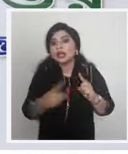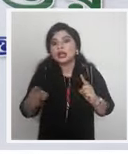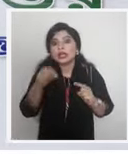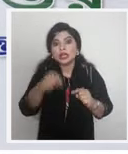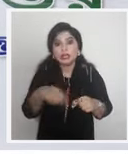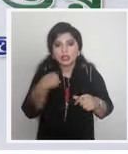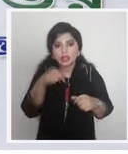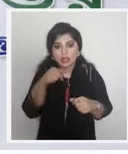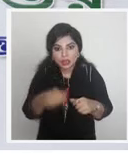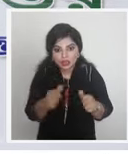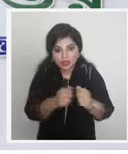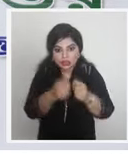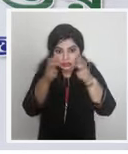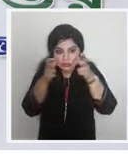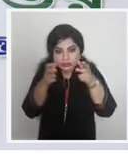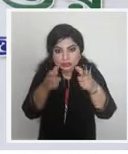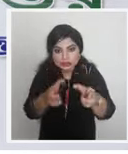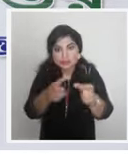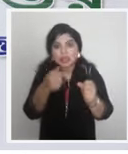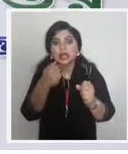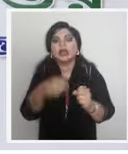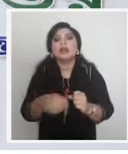হাসপাতালে এসেছেন 1 জন।